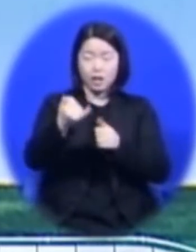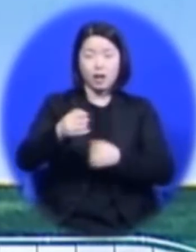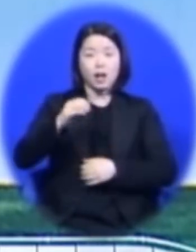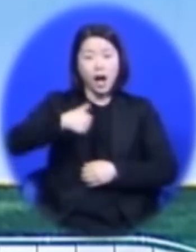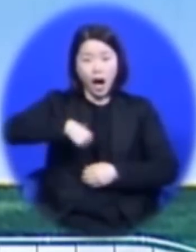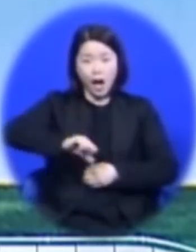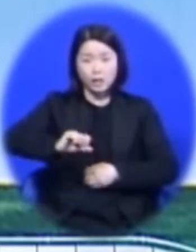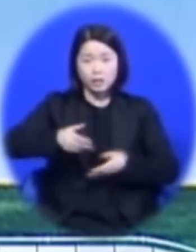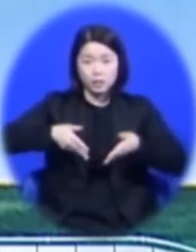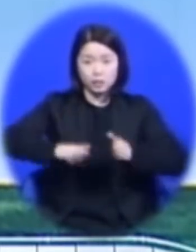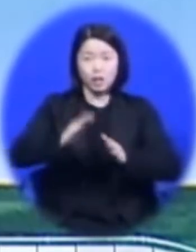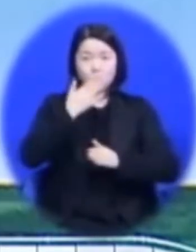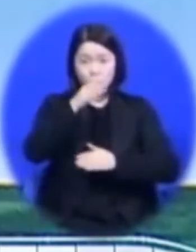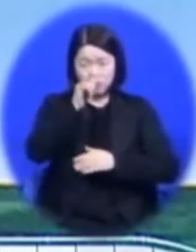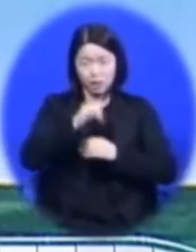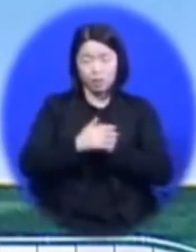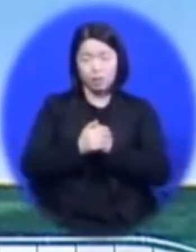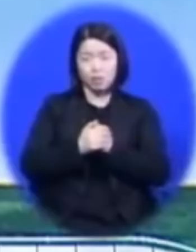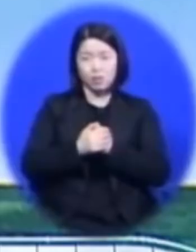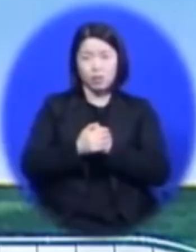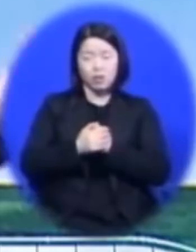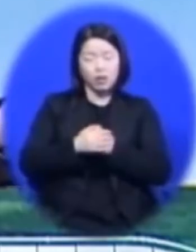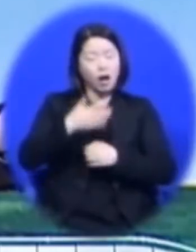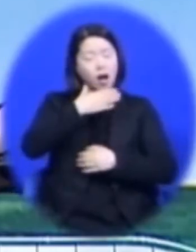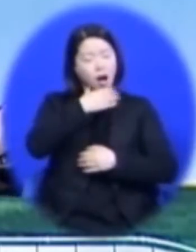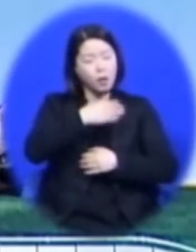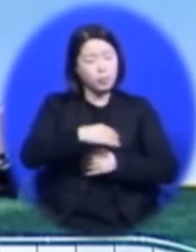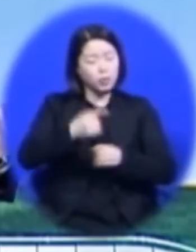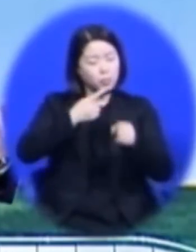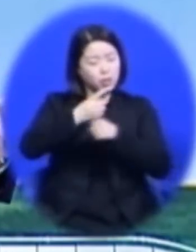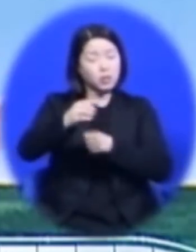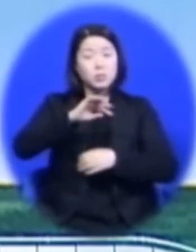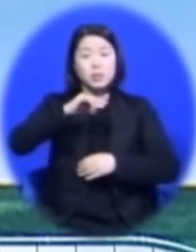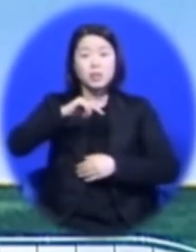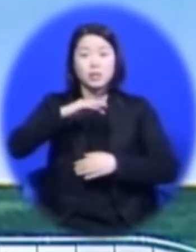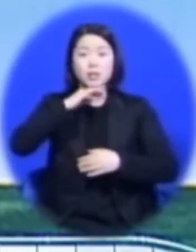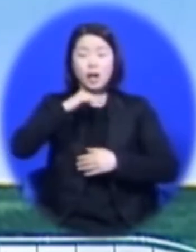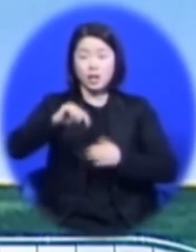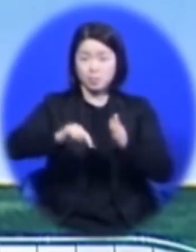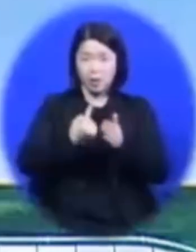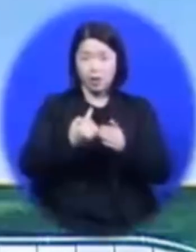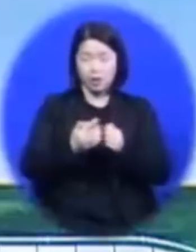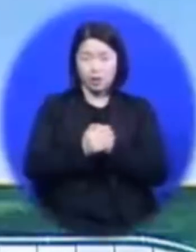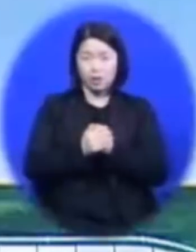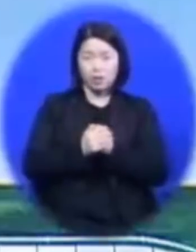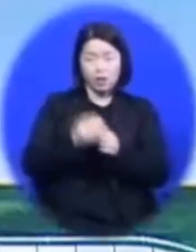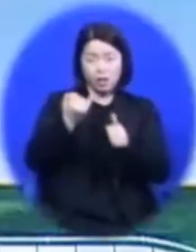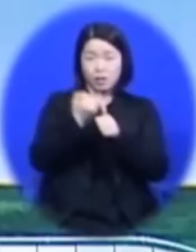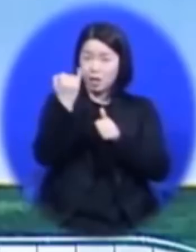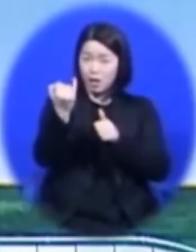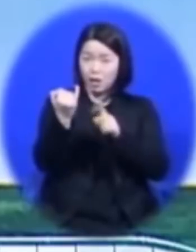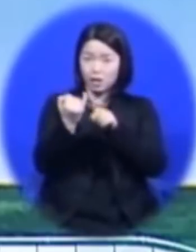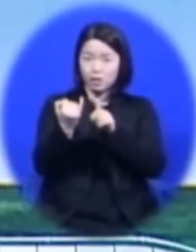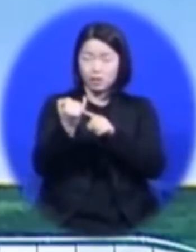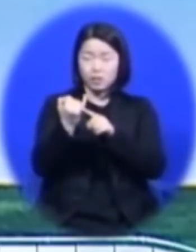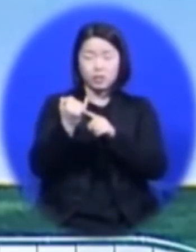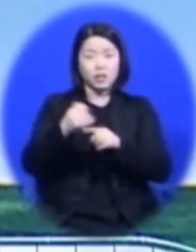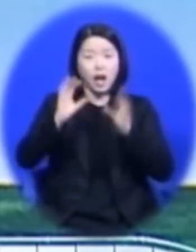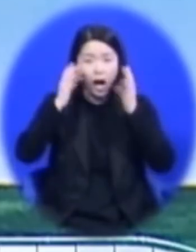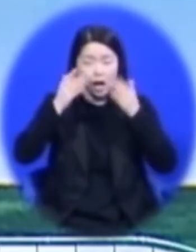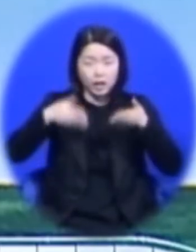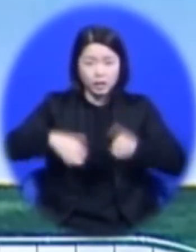것이라 아니 아브라함은 내년이면 100 쎕니다 사라는 이미애 아기 나올 수 있는 여자가